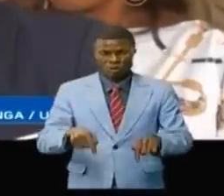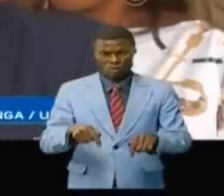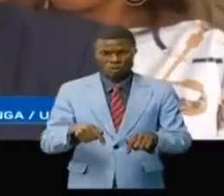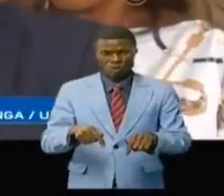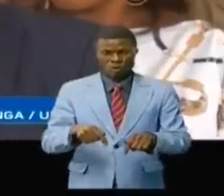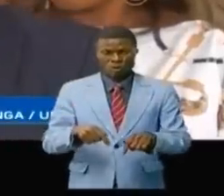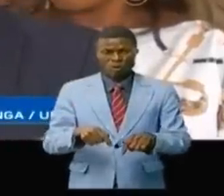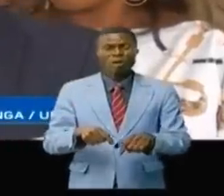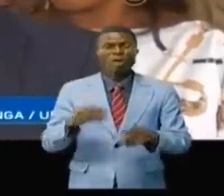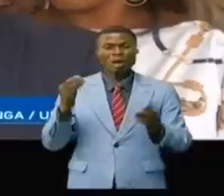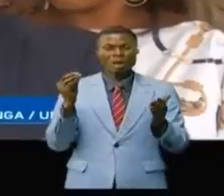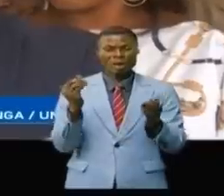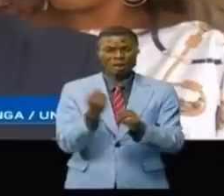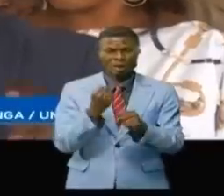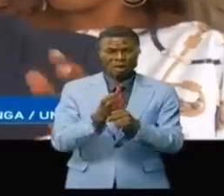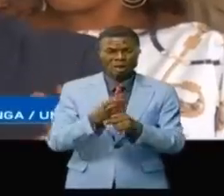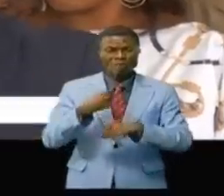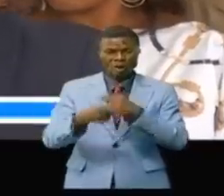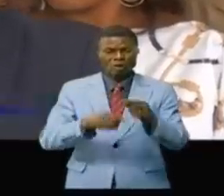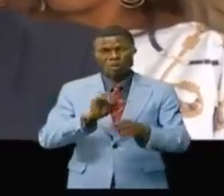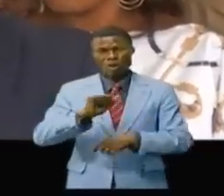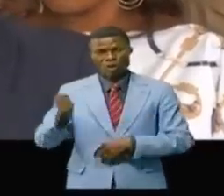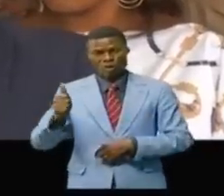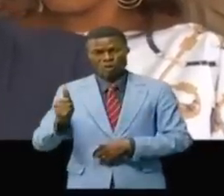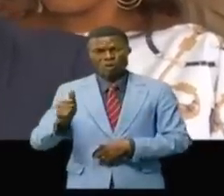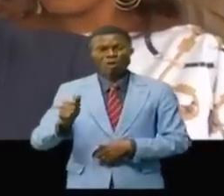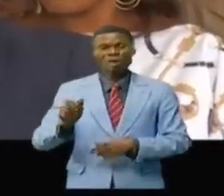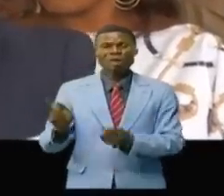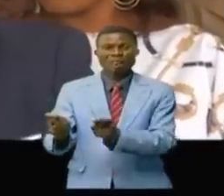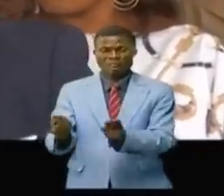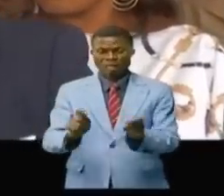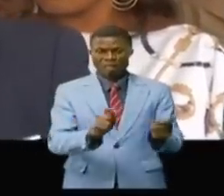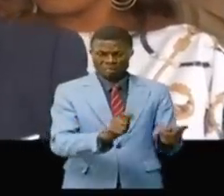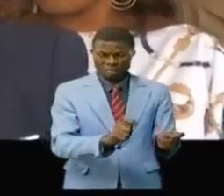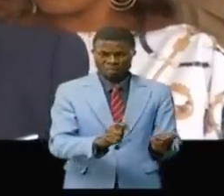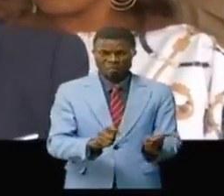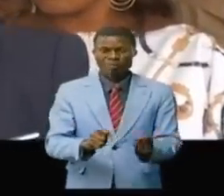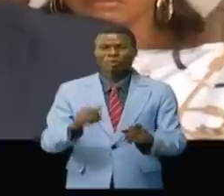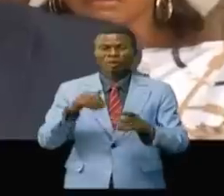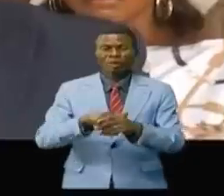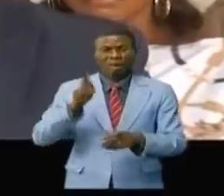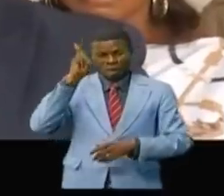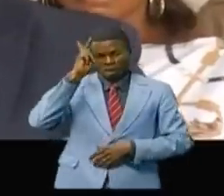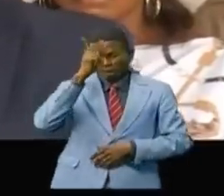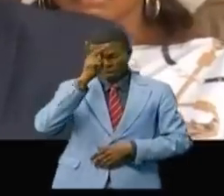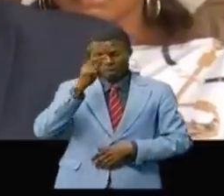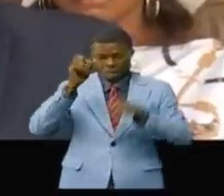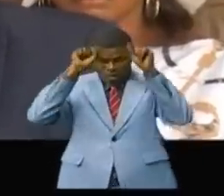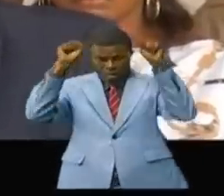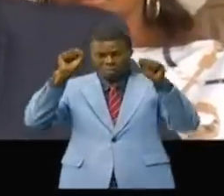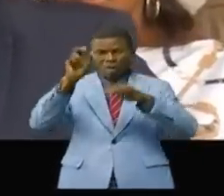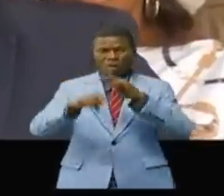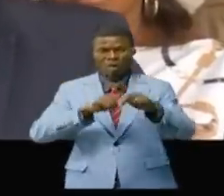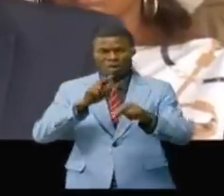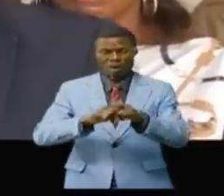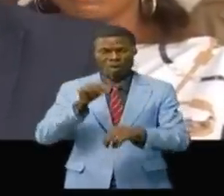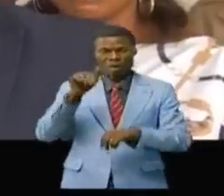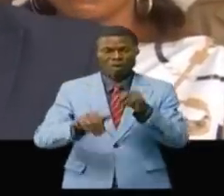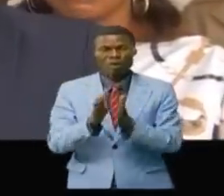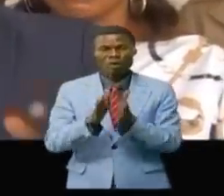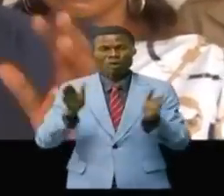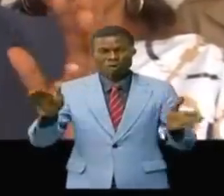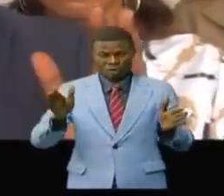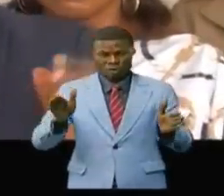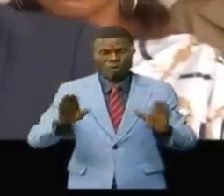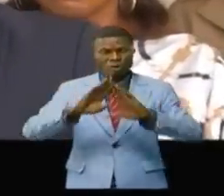une autre mission qu'on va amorcer dans les Tanganyika. Les Tanganyika et dans les Katanga. Le président national, le secrétaire